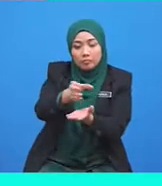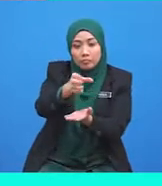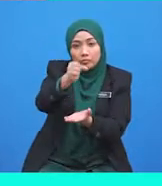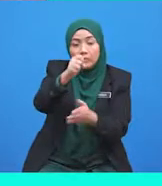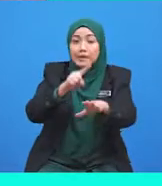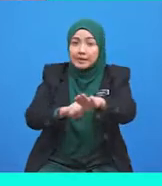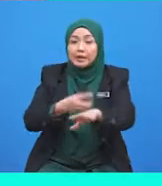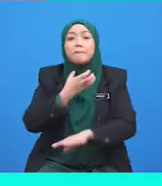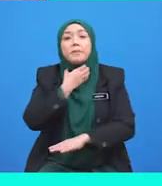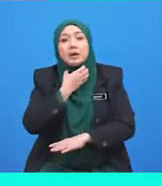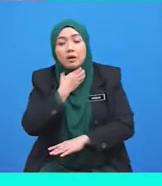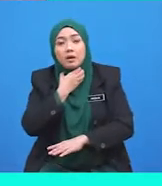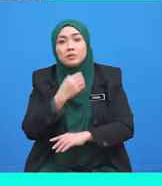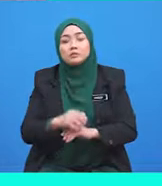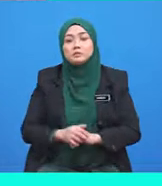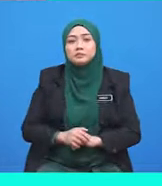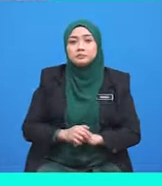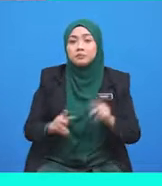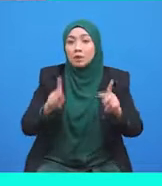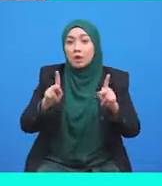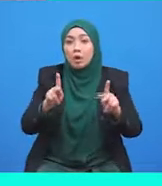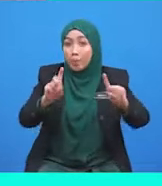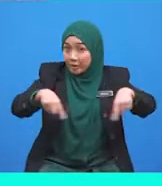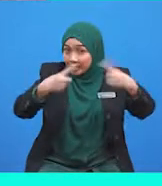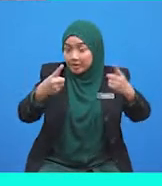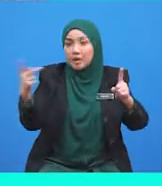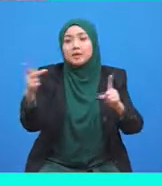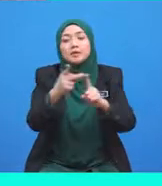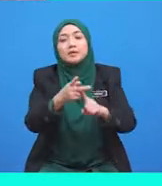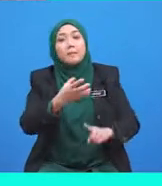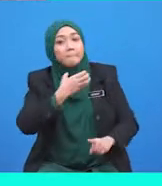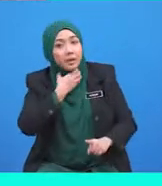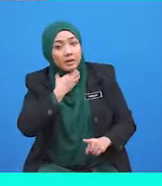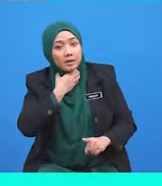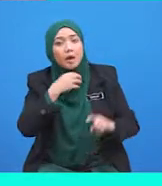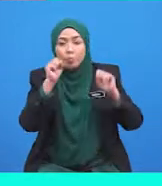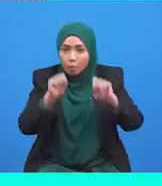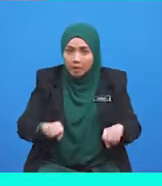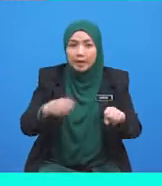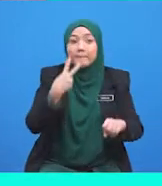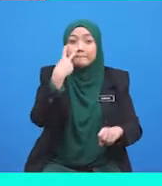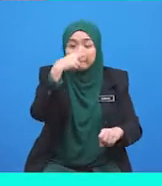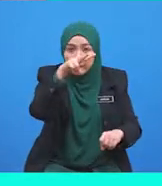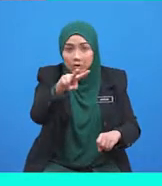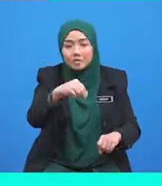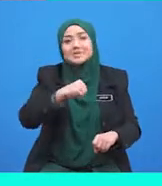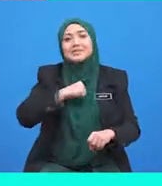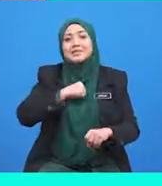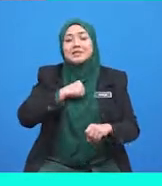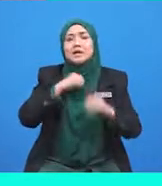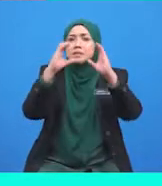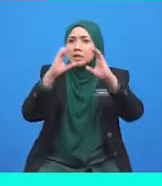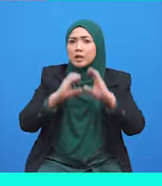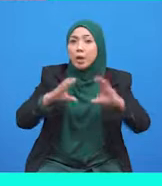Sekiranya murid-murid balik kampung atau melancong ke Perak, bolehlah singgah ke sana dan melihat sendiri cara